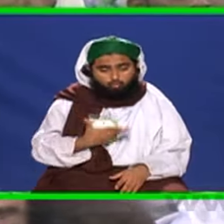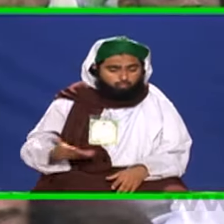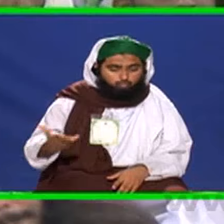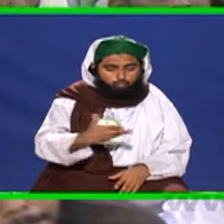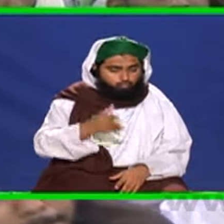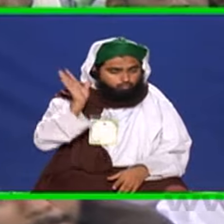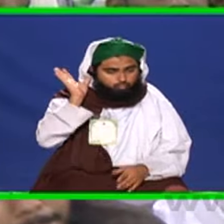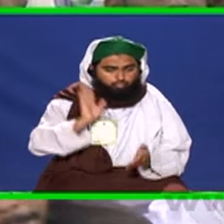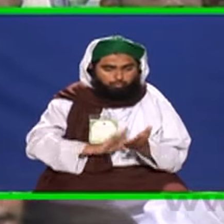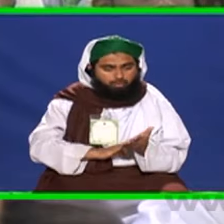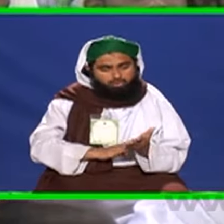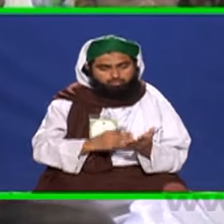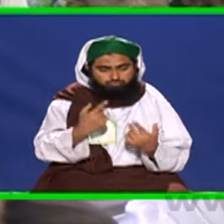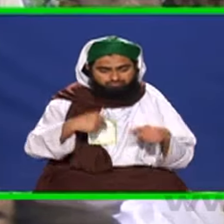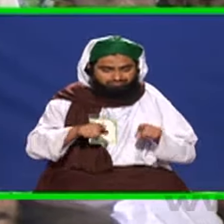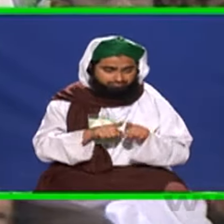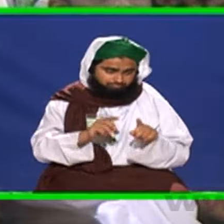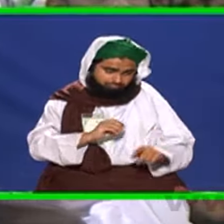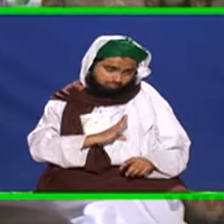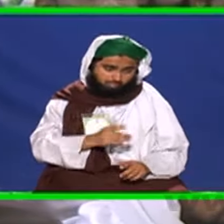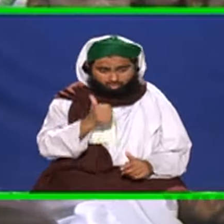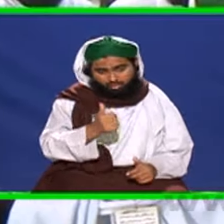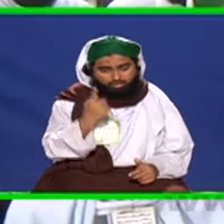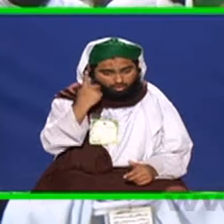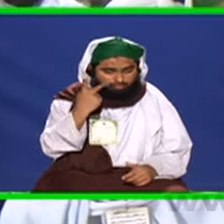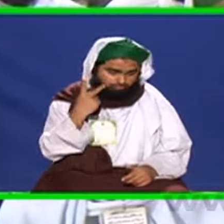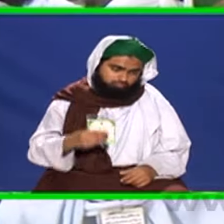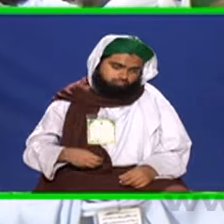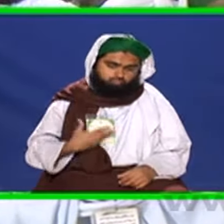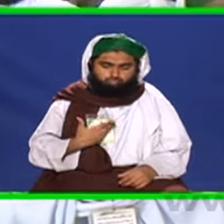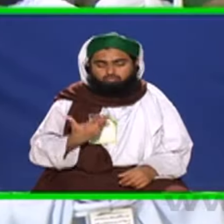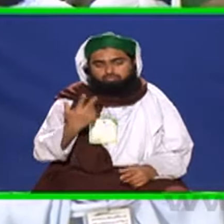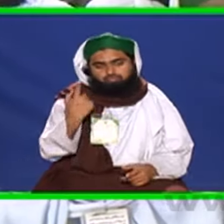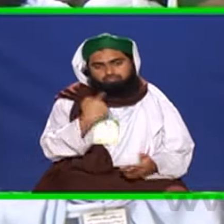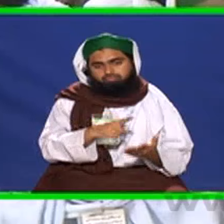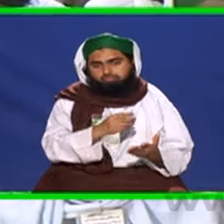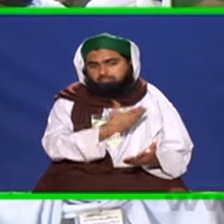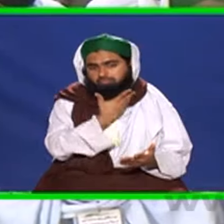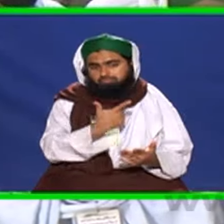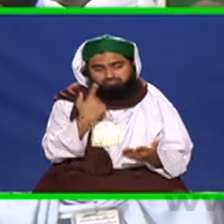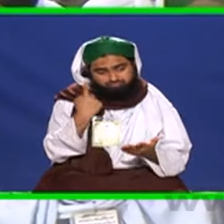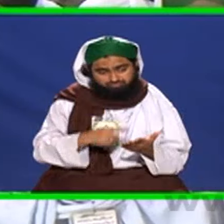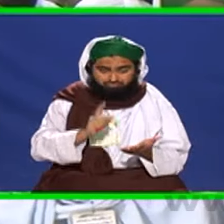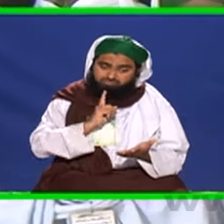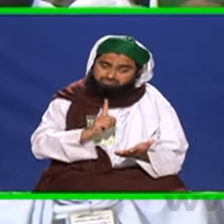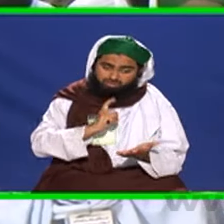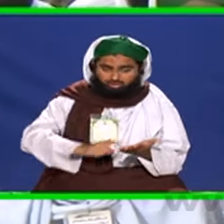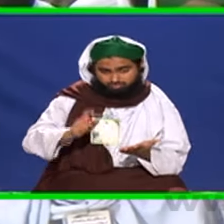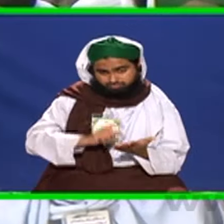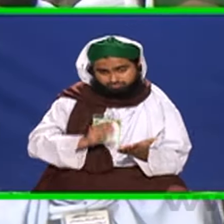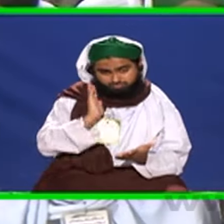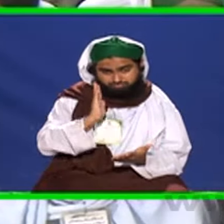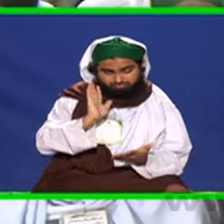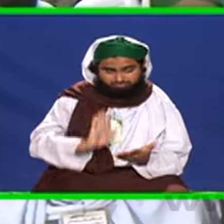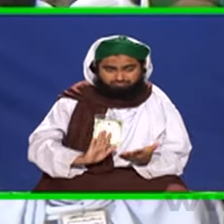مسلمانوں کے مل کر اس کام کو کرنے سے اللہ کے نزدیک بھی وہ کام پسندیدہ ہو جاتا. یہ بالکل